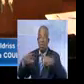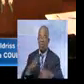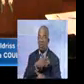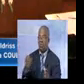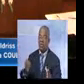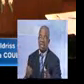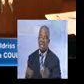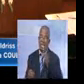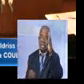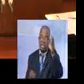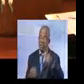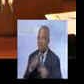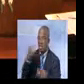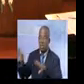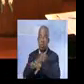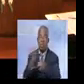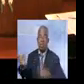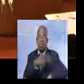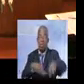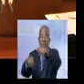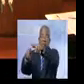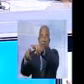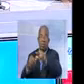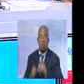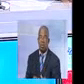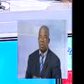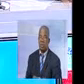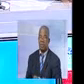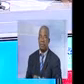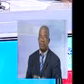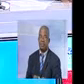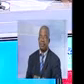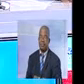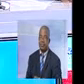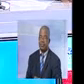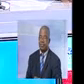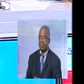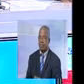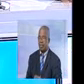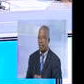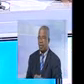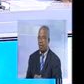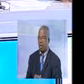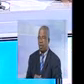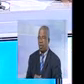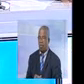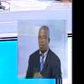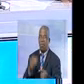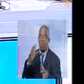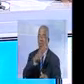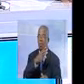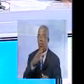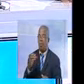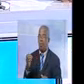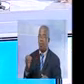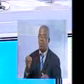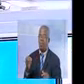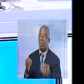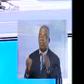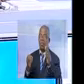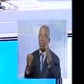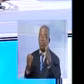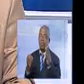la Géroute, l'agence de gestion des routes. Le reportage de Lansine Bakayoko était dit par